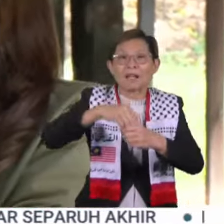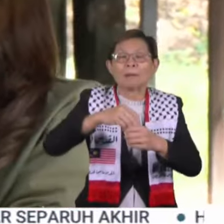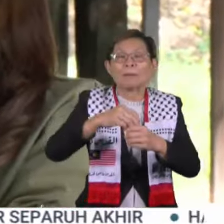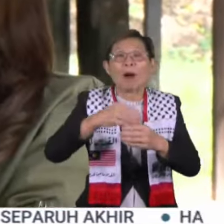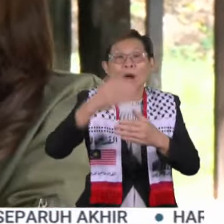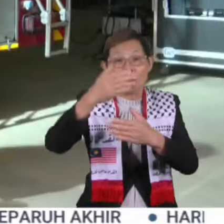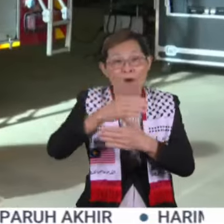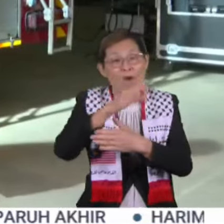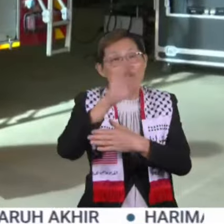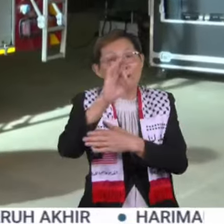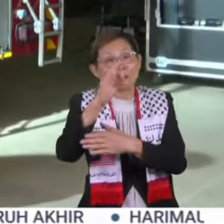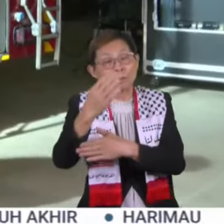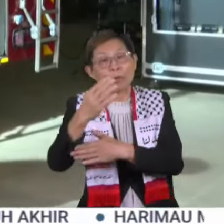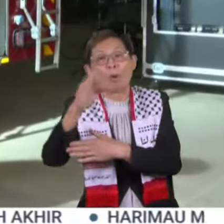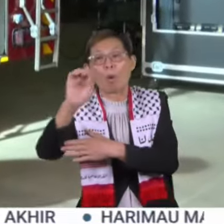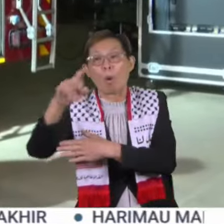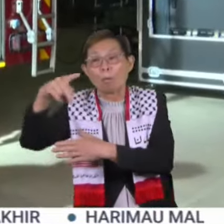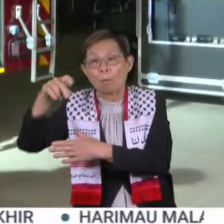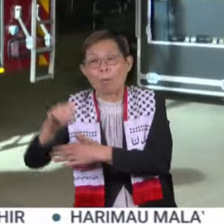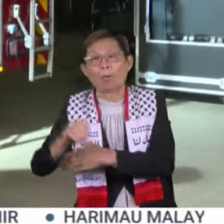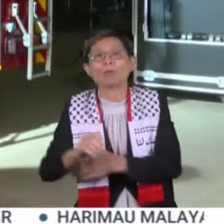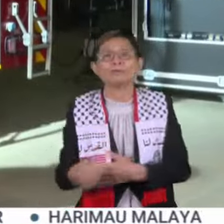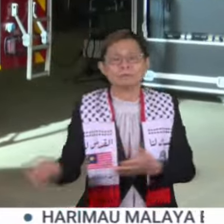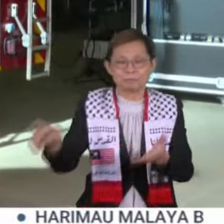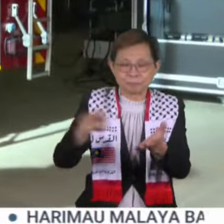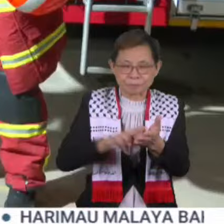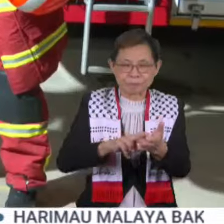OPPO. Izzah Zulkifli, RTM.